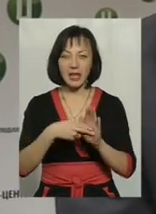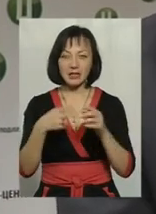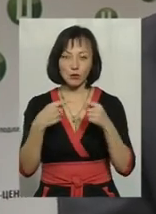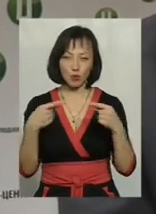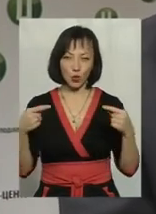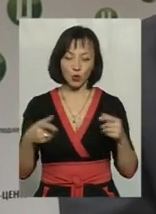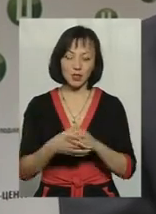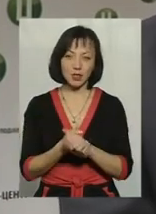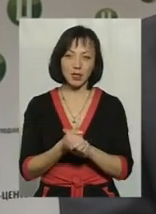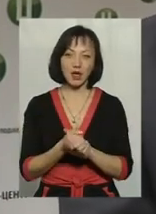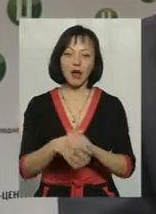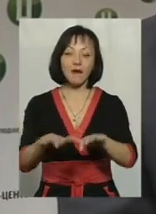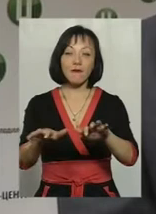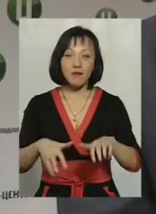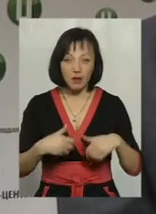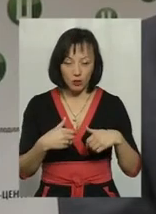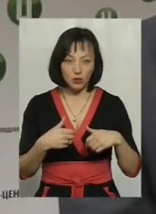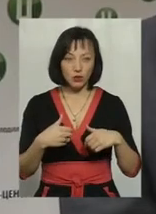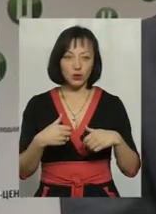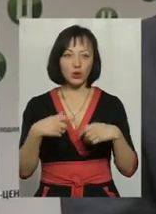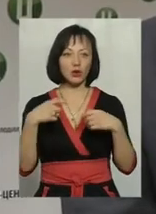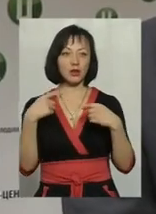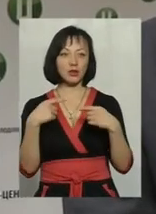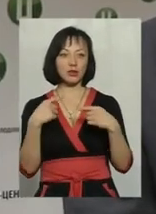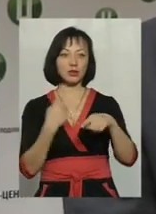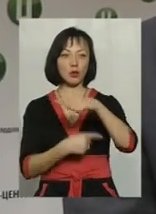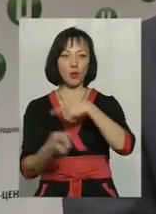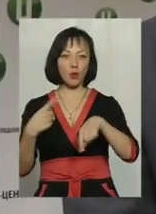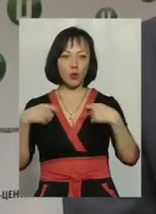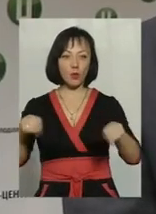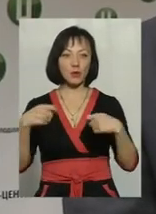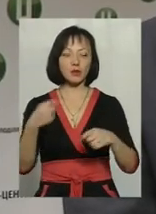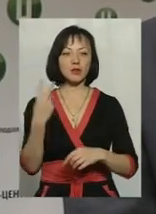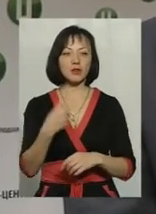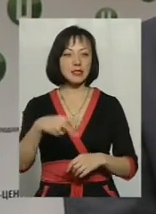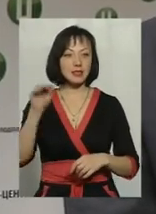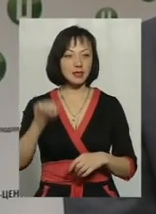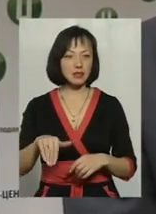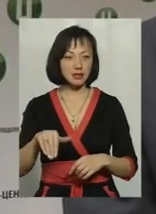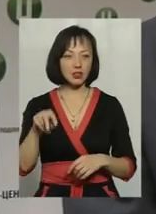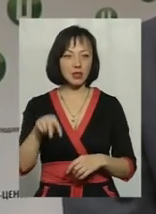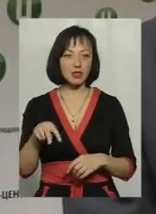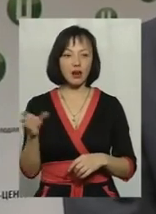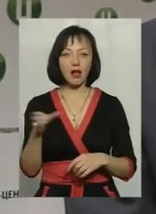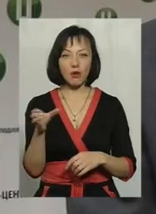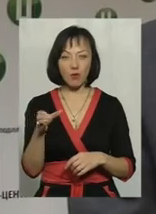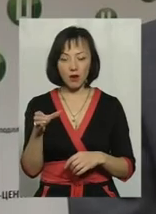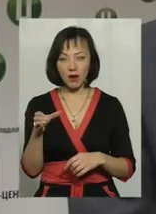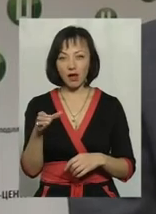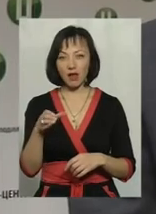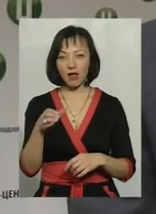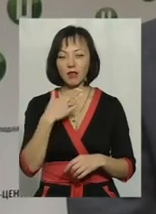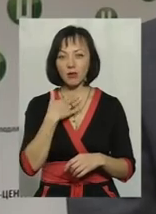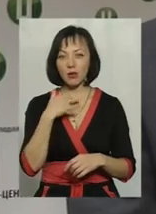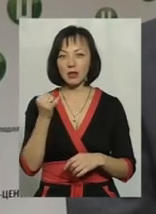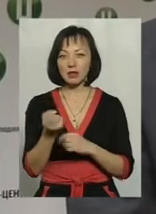продукції. Вилучено з протиправного обігу 20 тисяч літрів алкогольних напоїв і